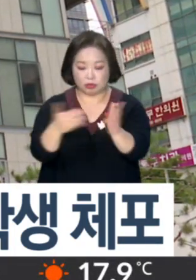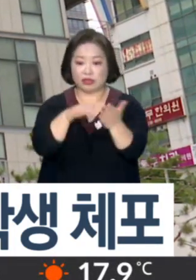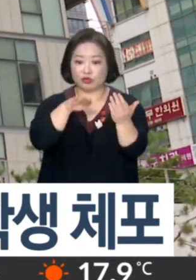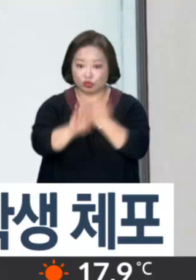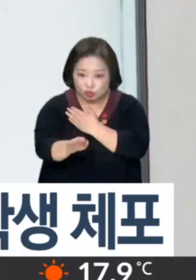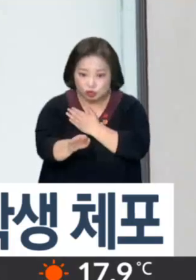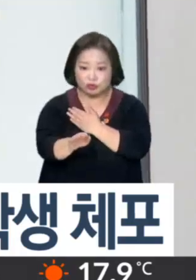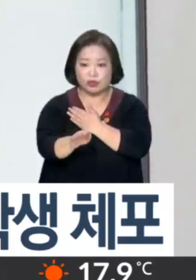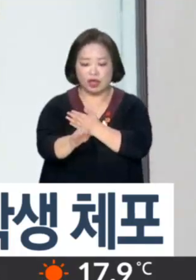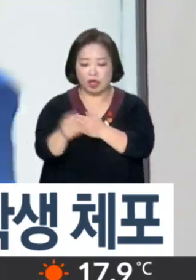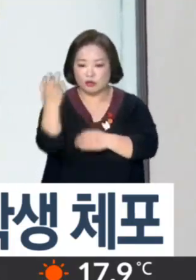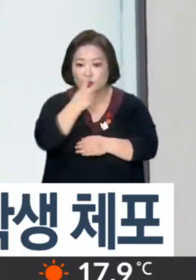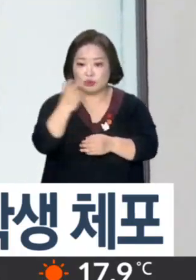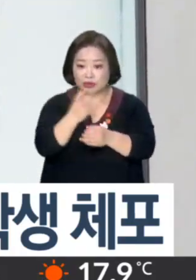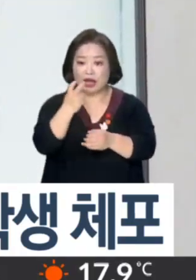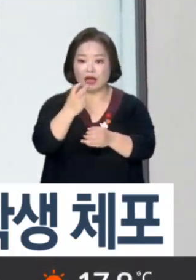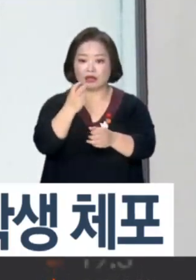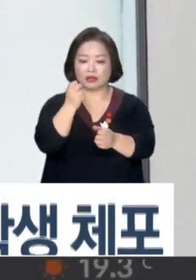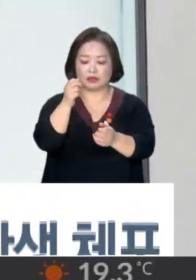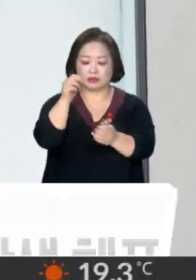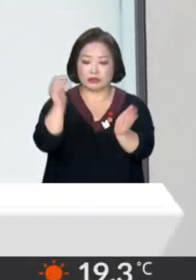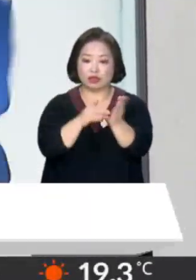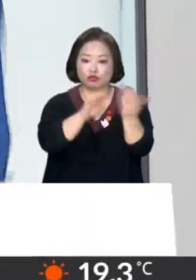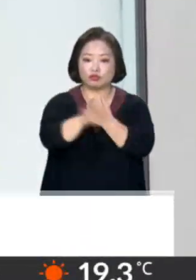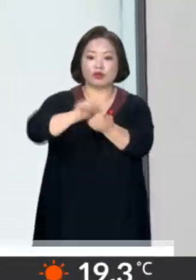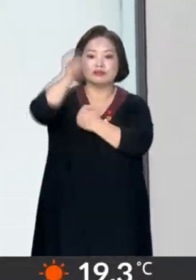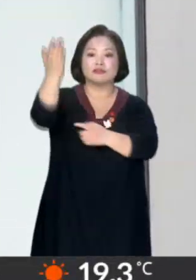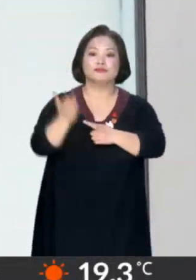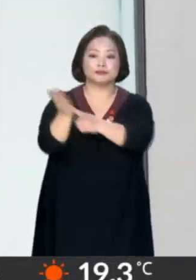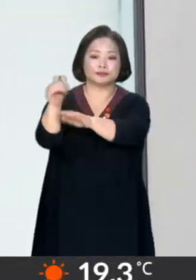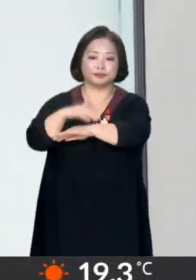A군이 회복하는 대로 자세한 사건 경위를 조사한 뒤 구속영장을 신청할 방침입니다.